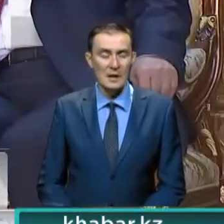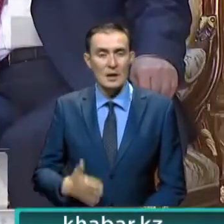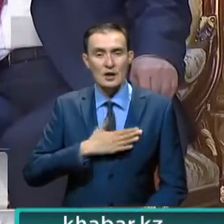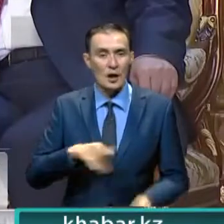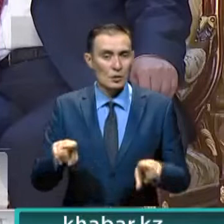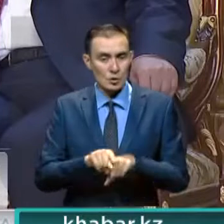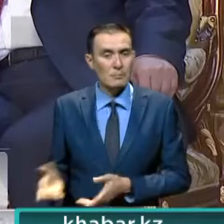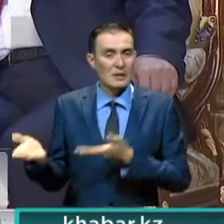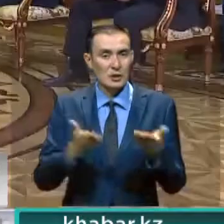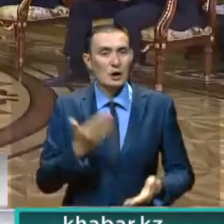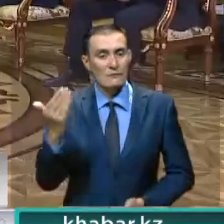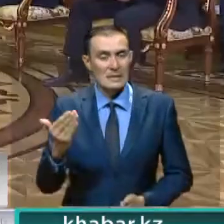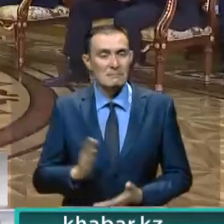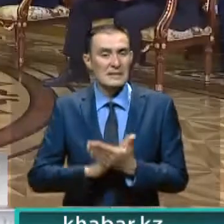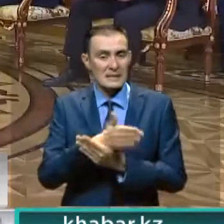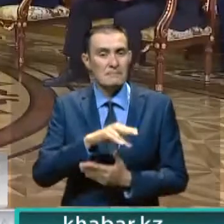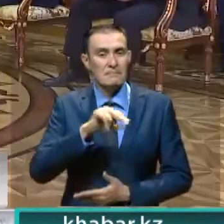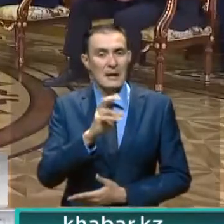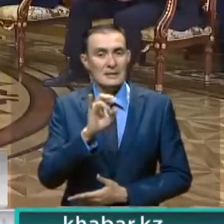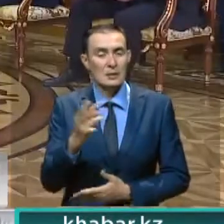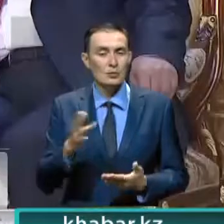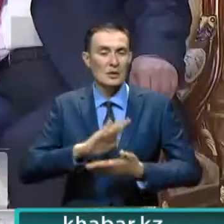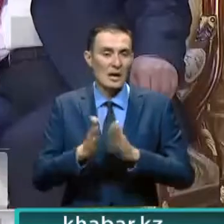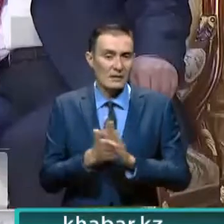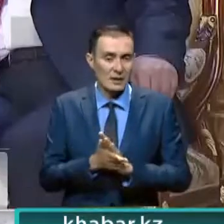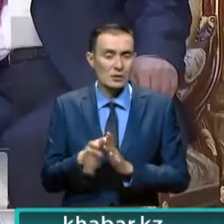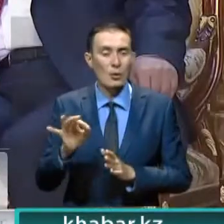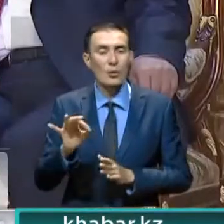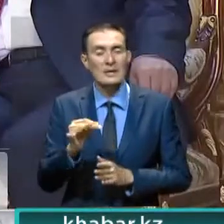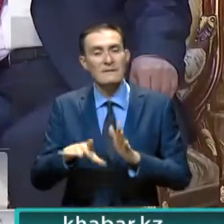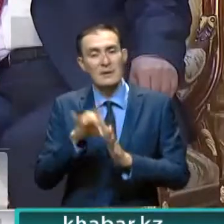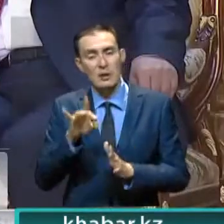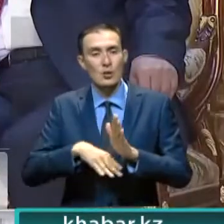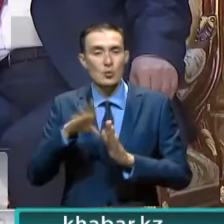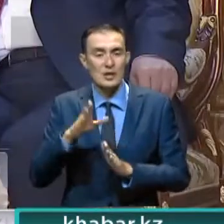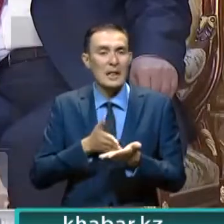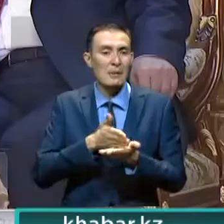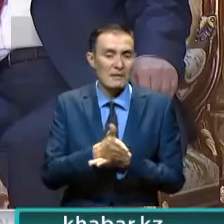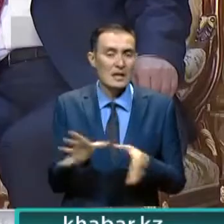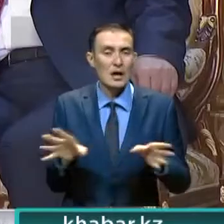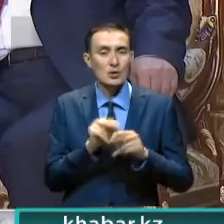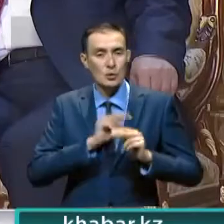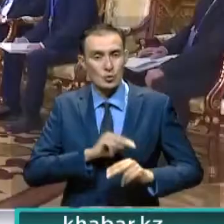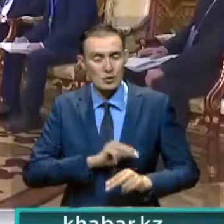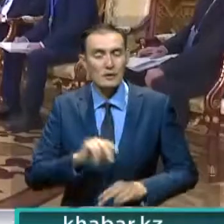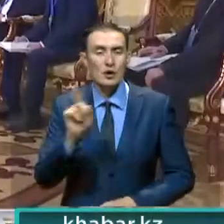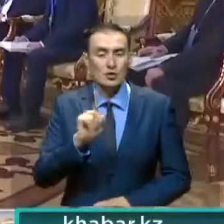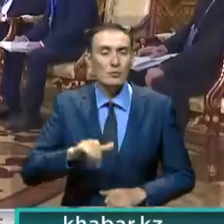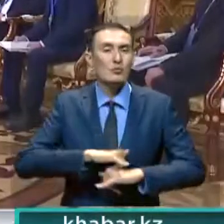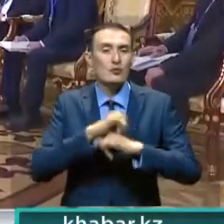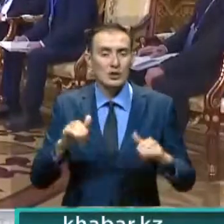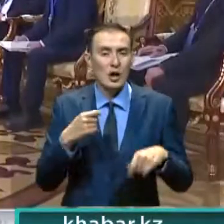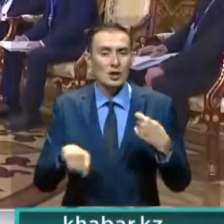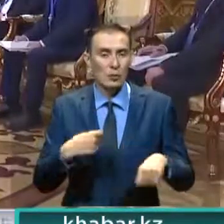тоже приглашаю вас посетить пакистан надо найти точки соприкосновения и выбрать лучшее направление для сотрудничества чтобы нарастить